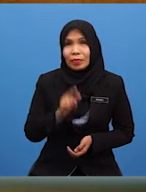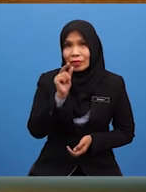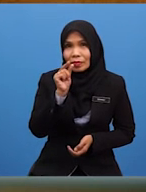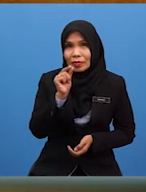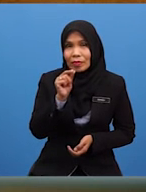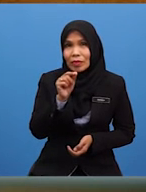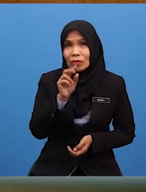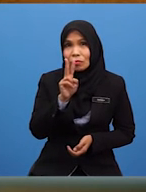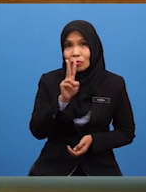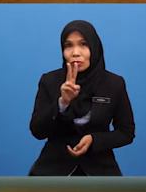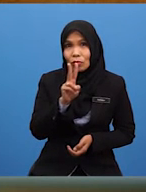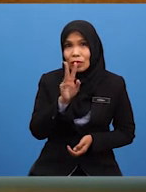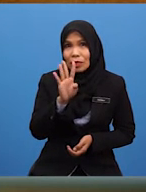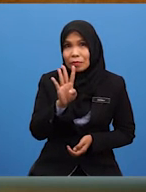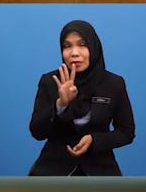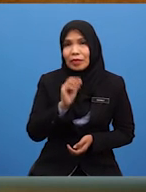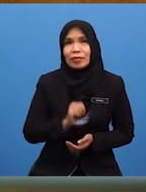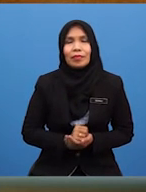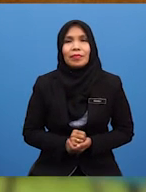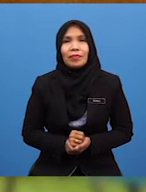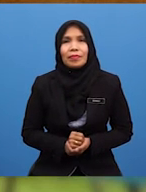Titik 2, 4.